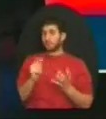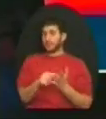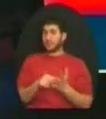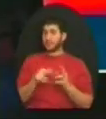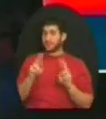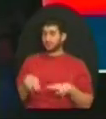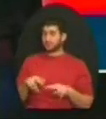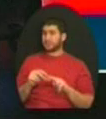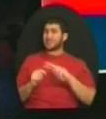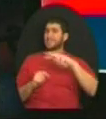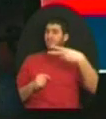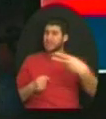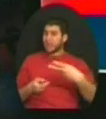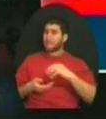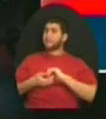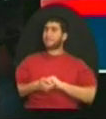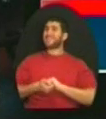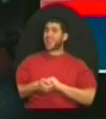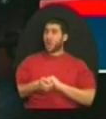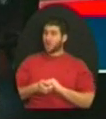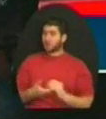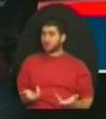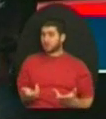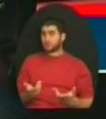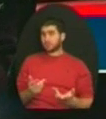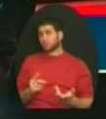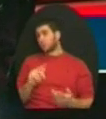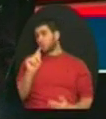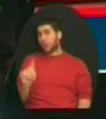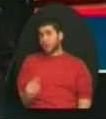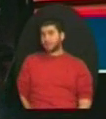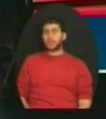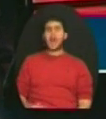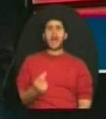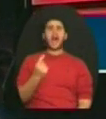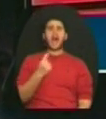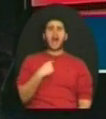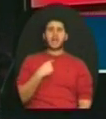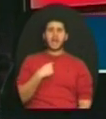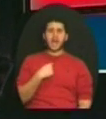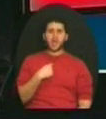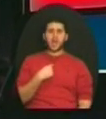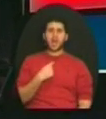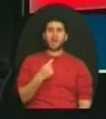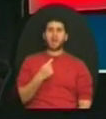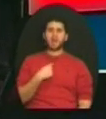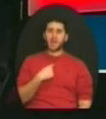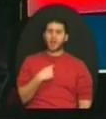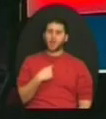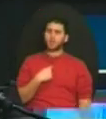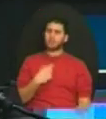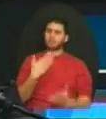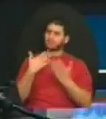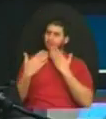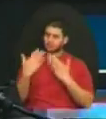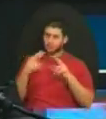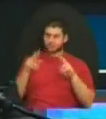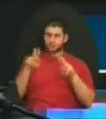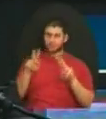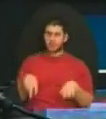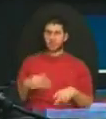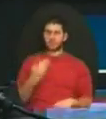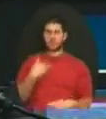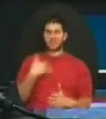יש בצד השני פרטנריות במבנה הזה או במבנה אחר? אנחנו נפגשות איתן. יש